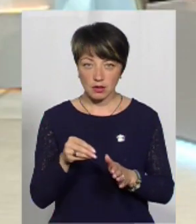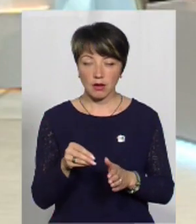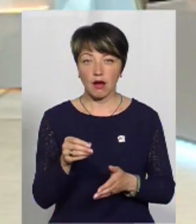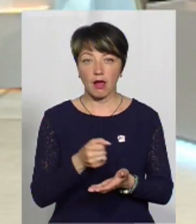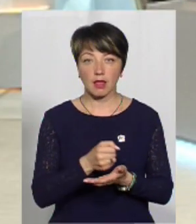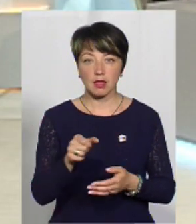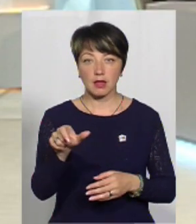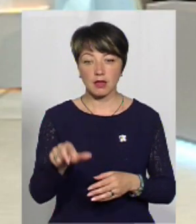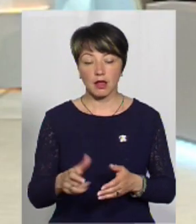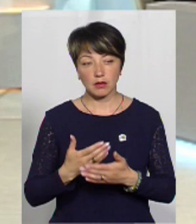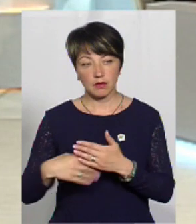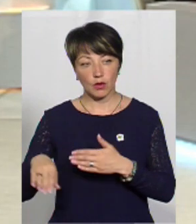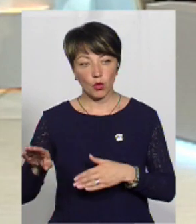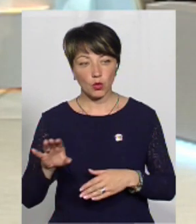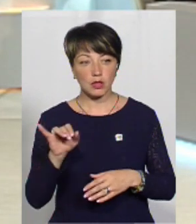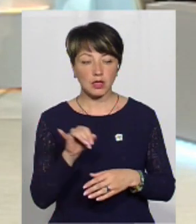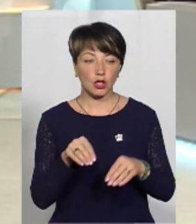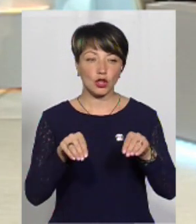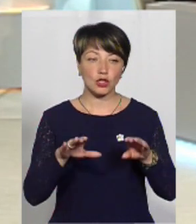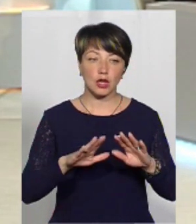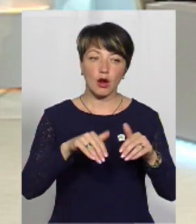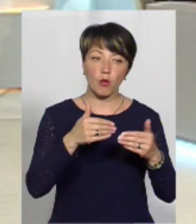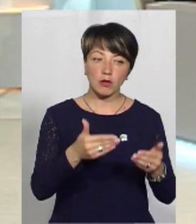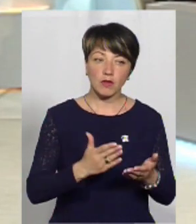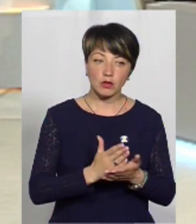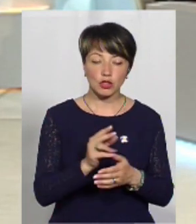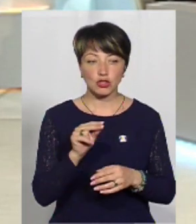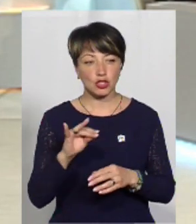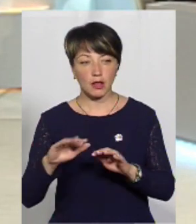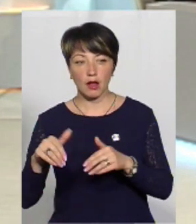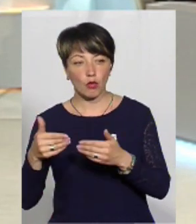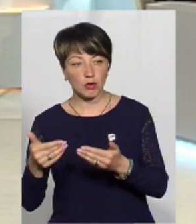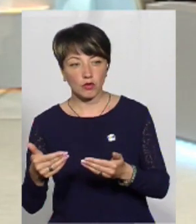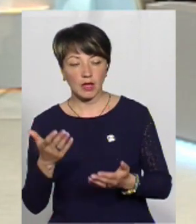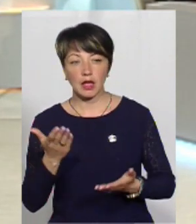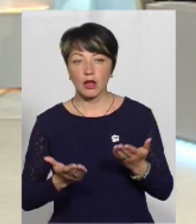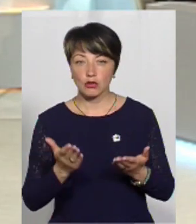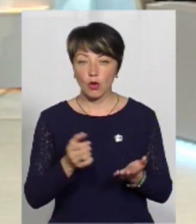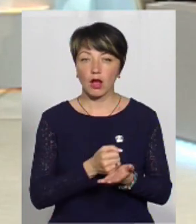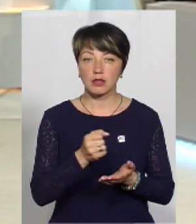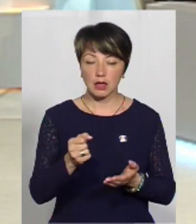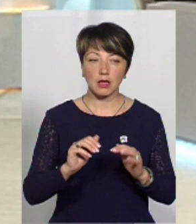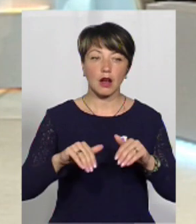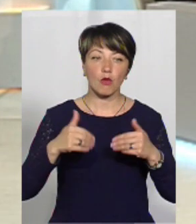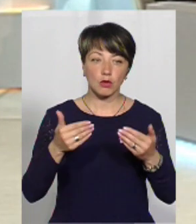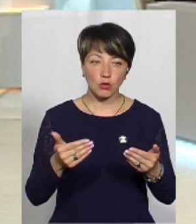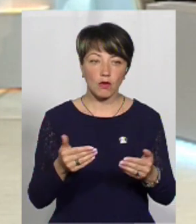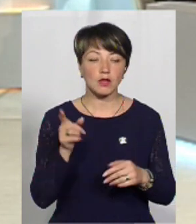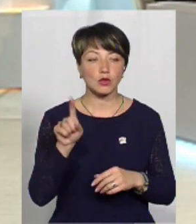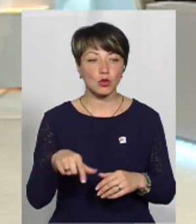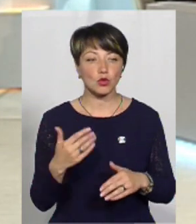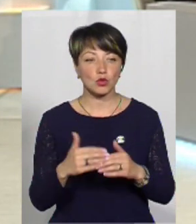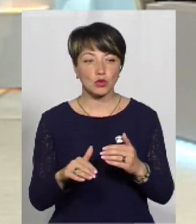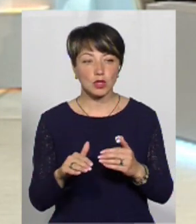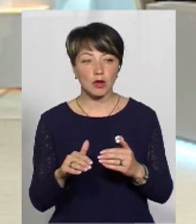кандидат удаляється з приміщення, приймається рішення, рекомендувати на службу чи не рекомендувати. Якщо кандидат рекомендований, він тоді